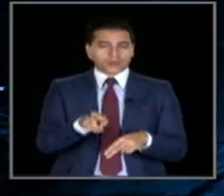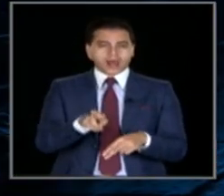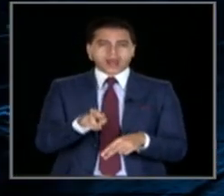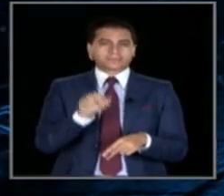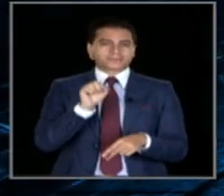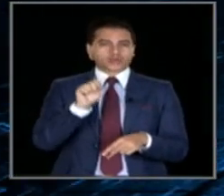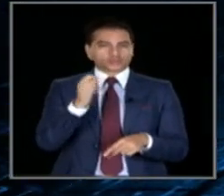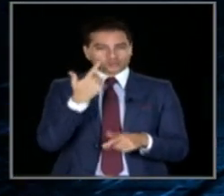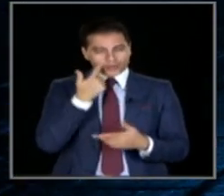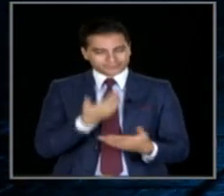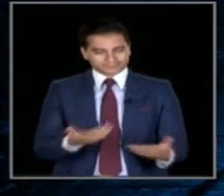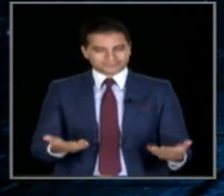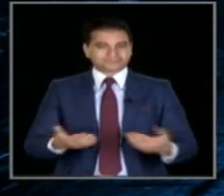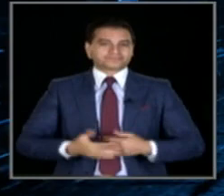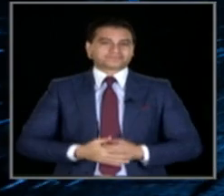السرعة.